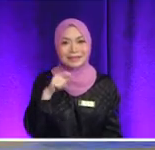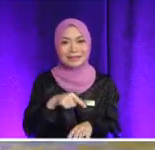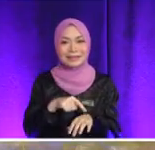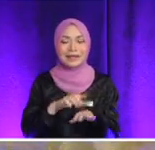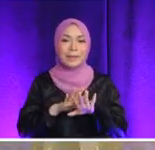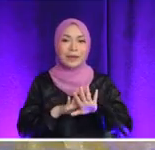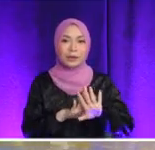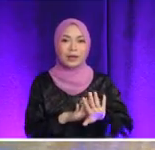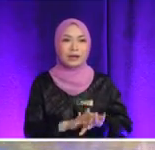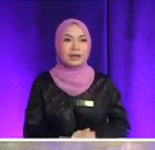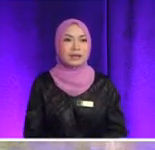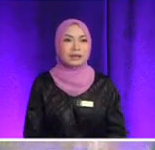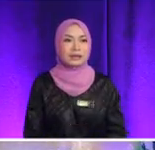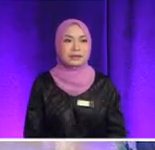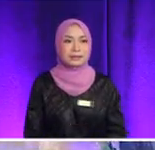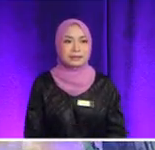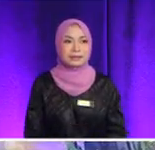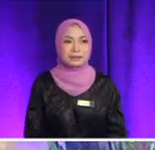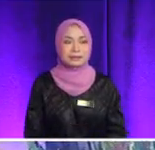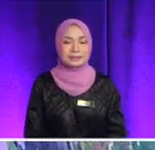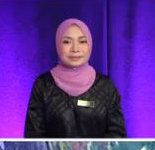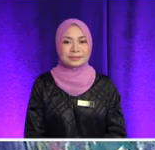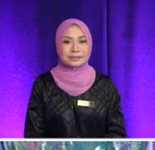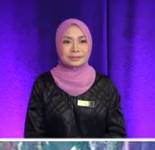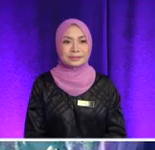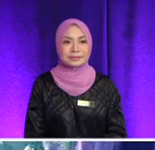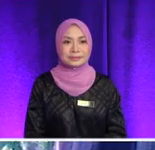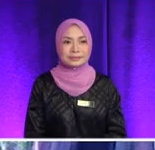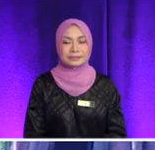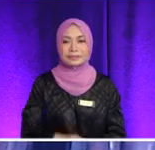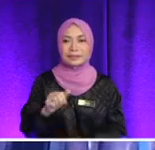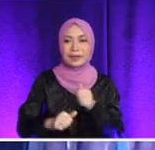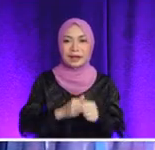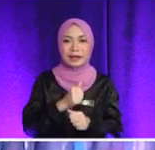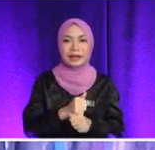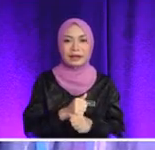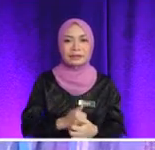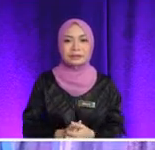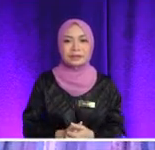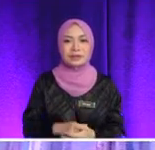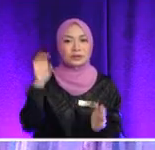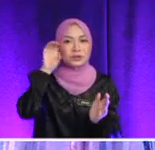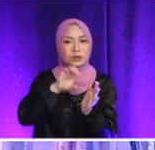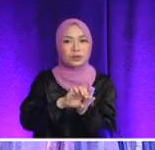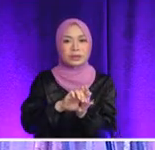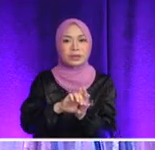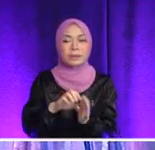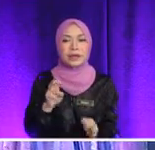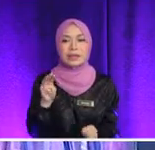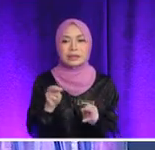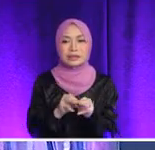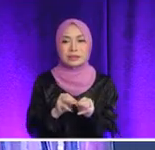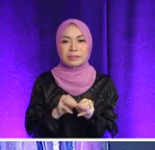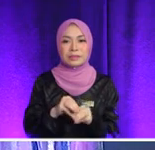selanjutnya kalau contoh aliran naturalizem ataupun releasem dia akan